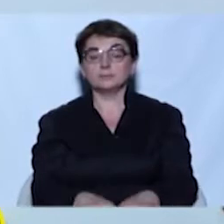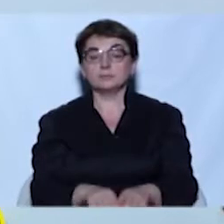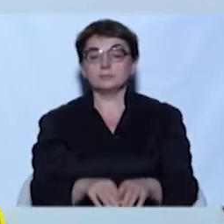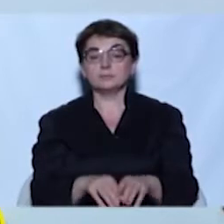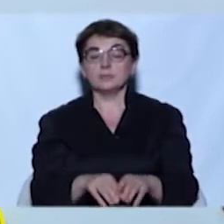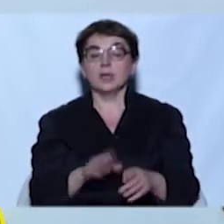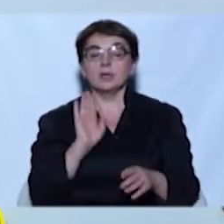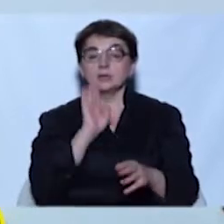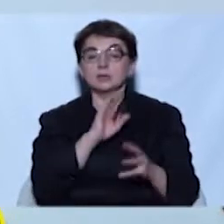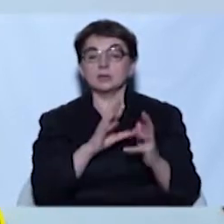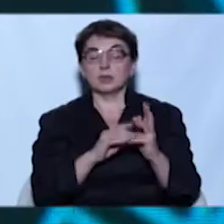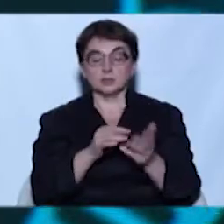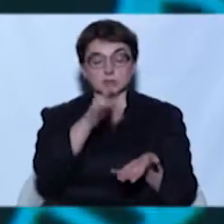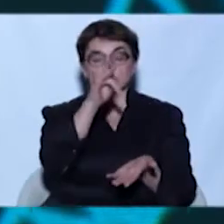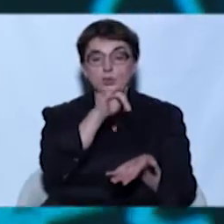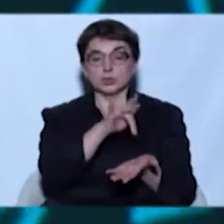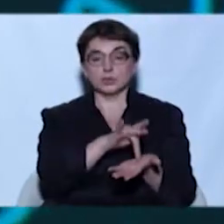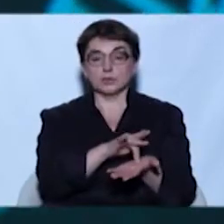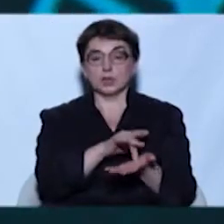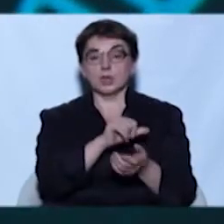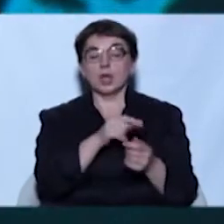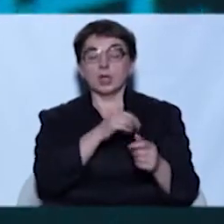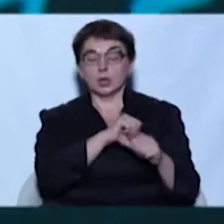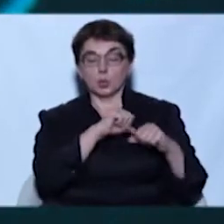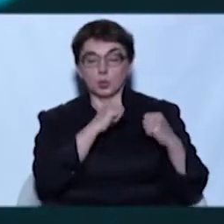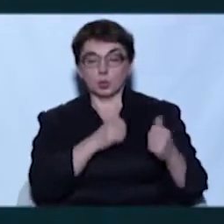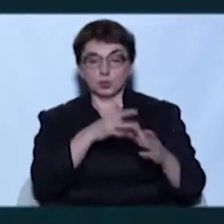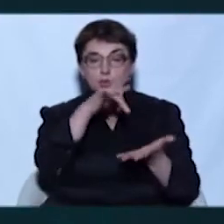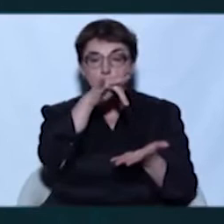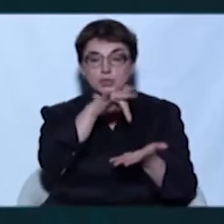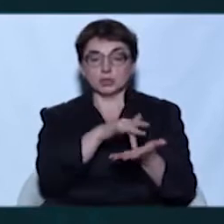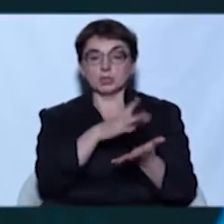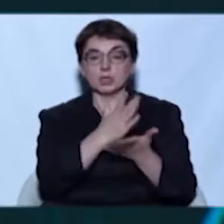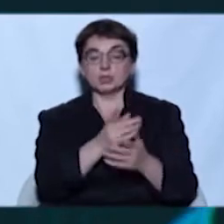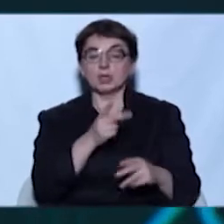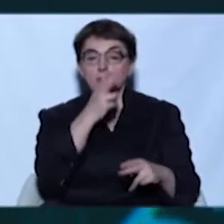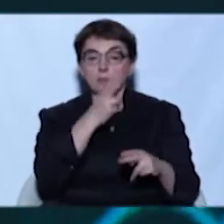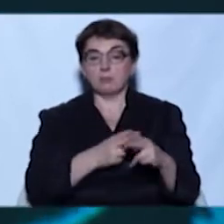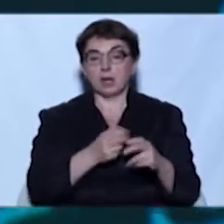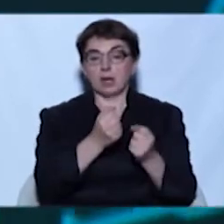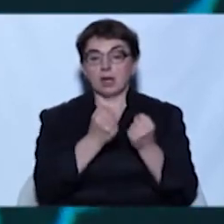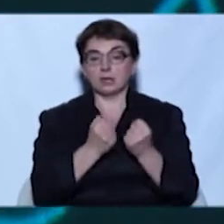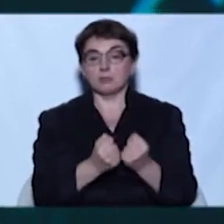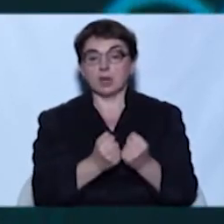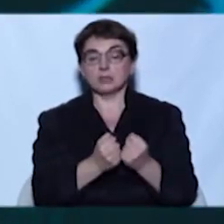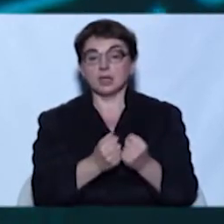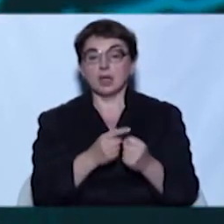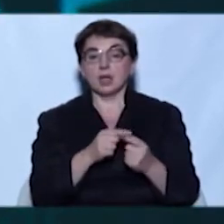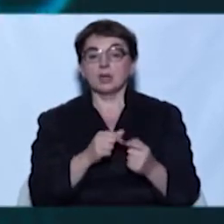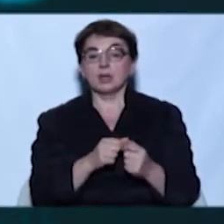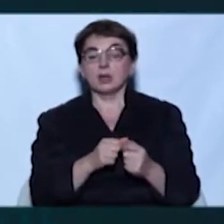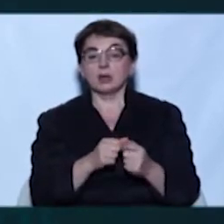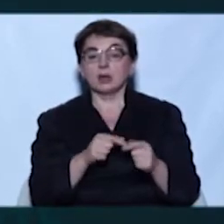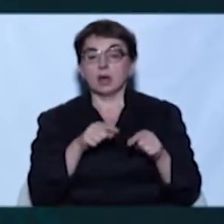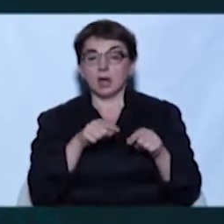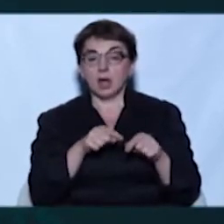უშუალო დედამიწის ცენტრი, ანუ გული, შიდა გული, ეს არის მყარი მასა, მიუხედავად